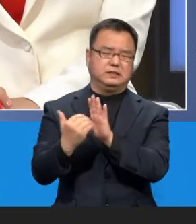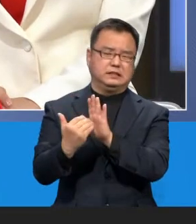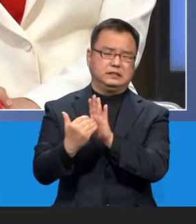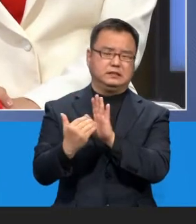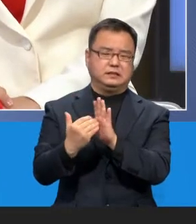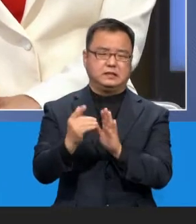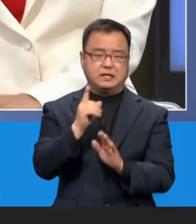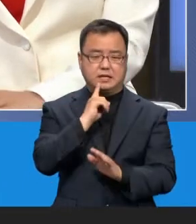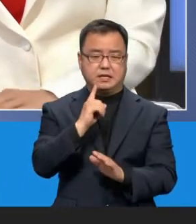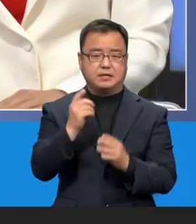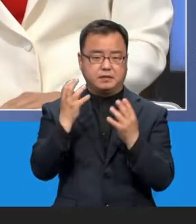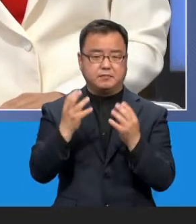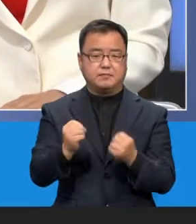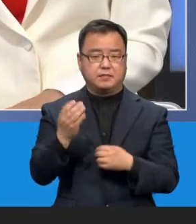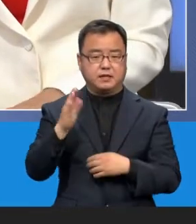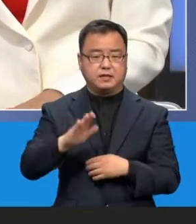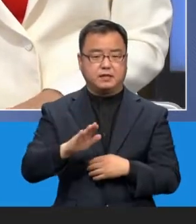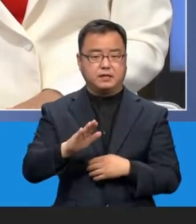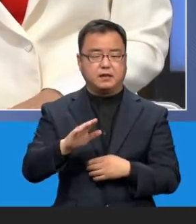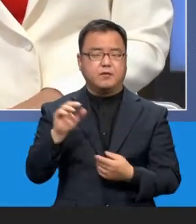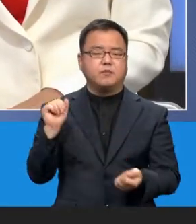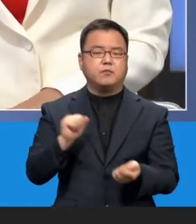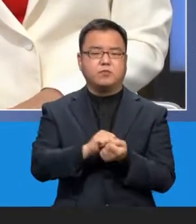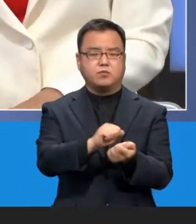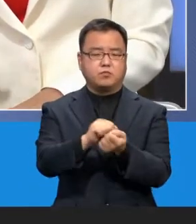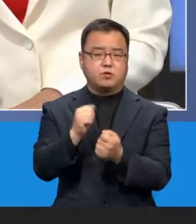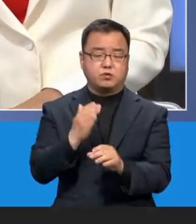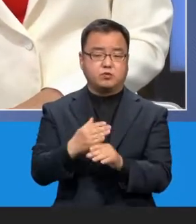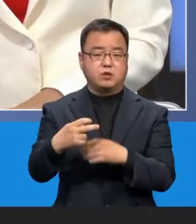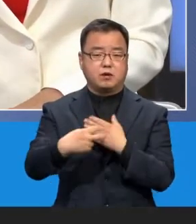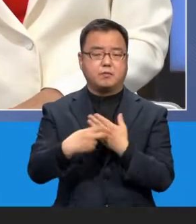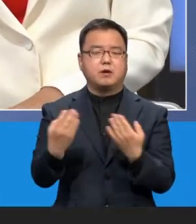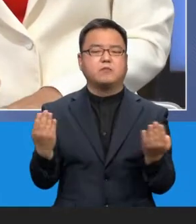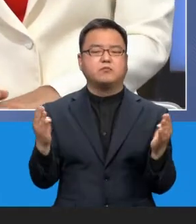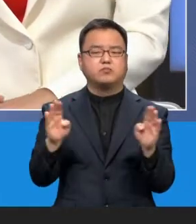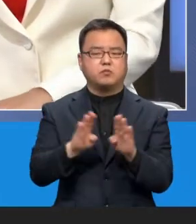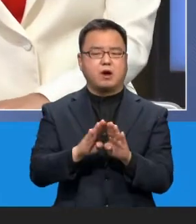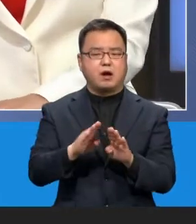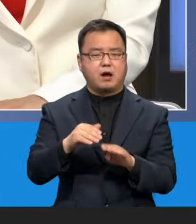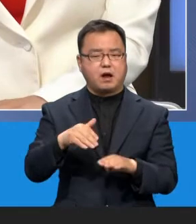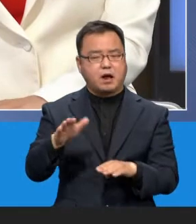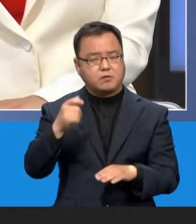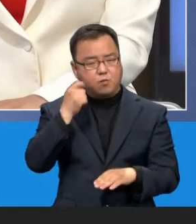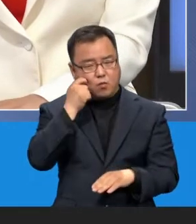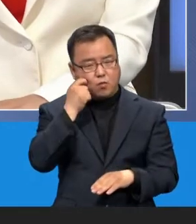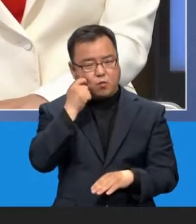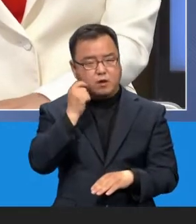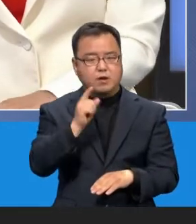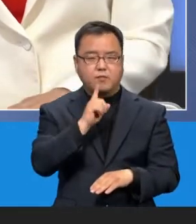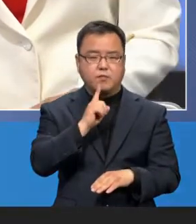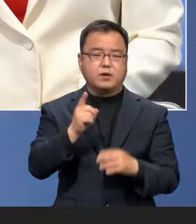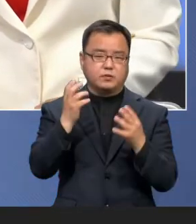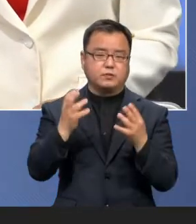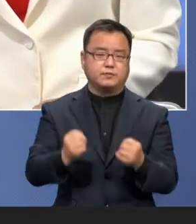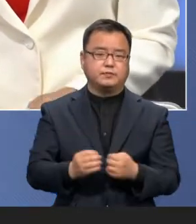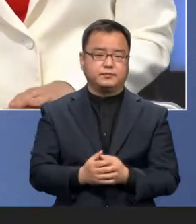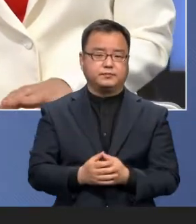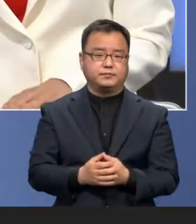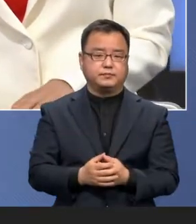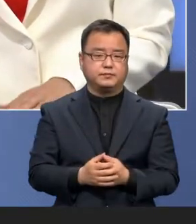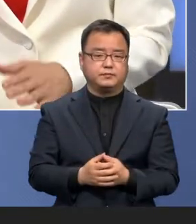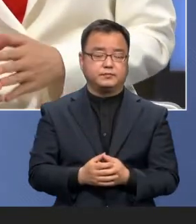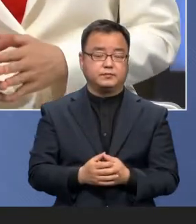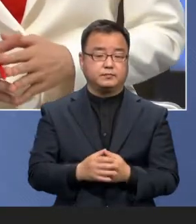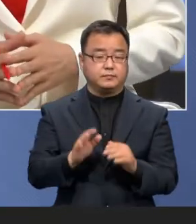있었는데요 펜디 맥으로 인해서 병원이 문을 닫아서 못 갔다 이렇게 대답한 부모가 가장 많았습니다 지난해